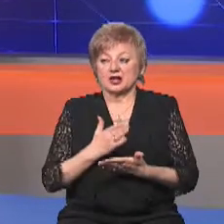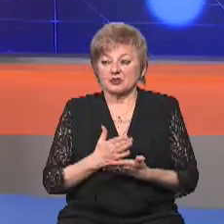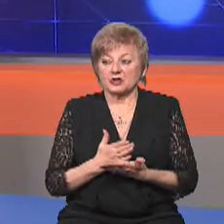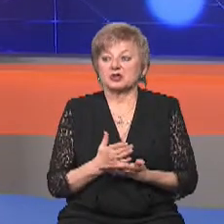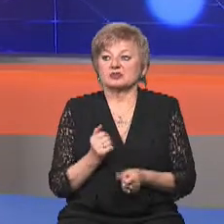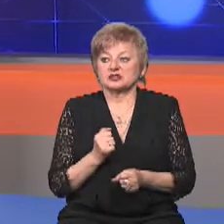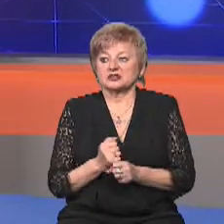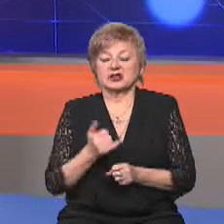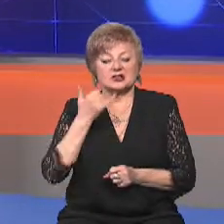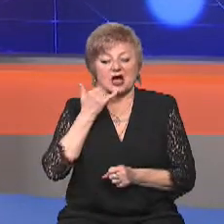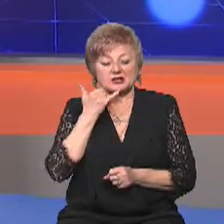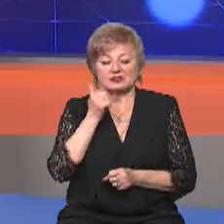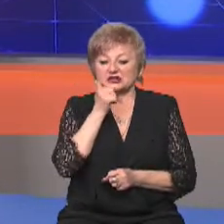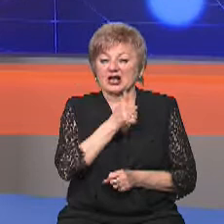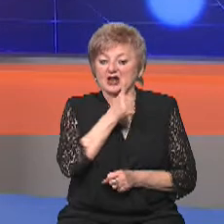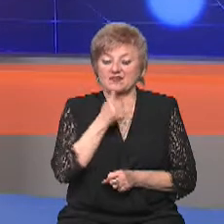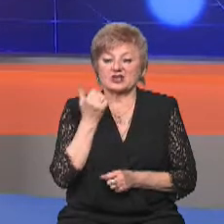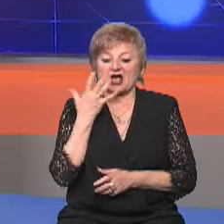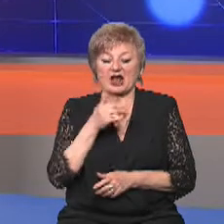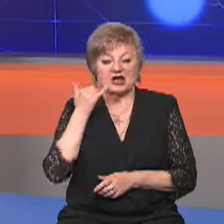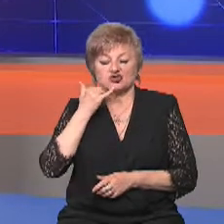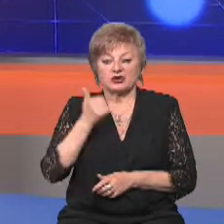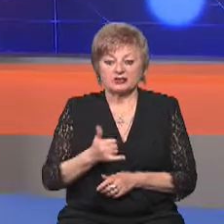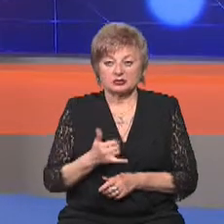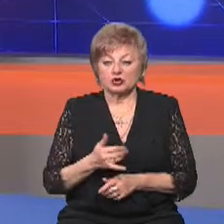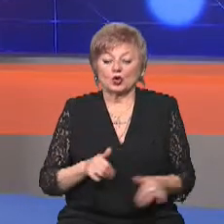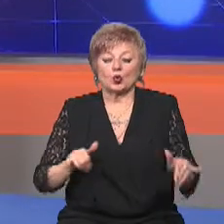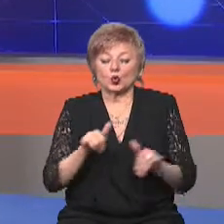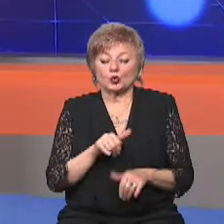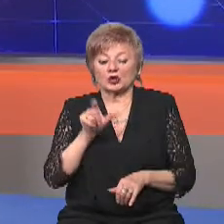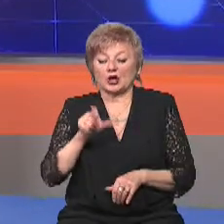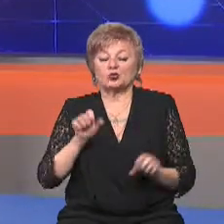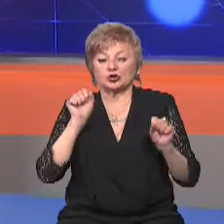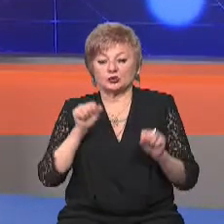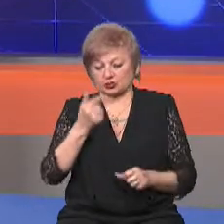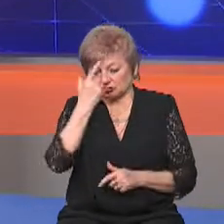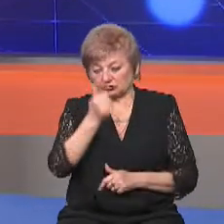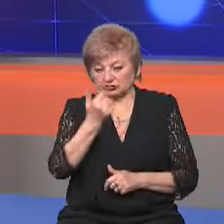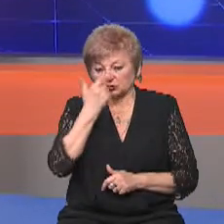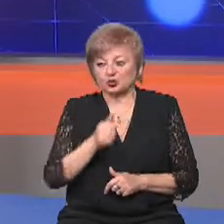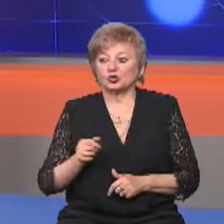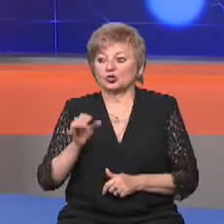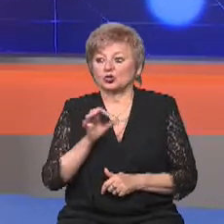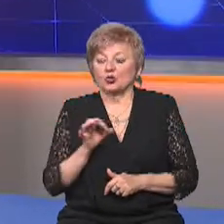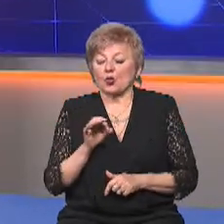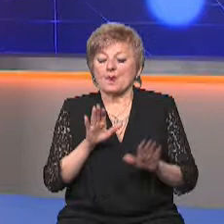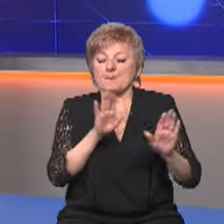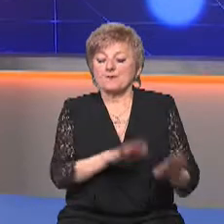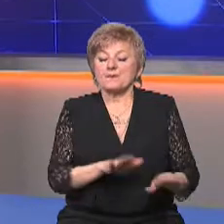розробила телефони анонімної гарячої лінії, куди люди можуть повідомляти про